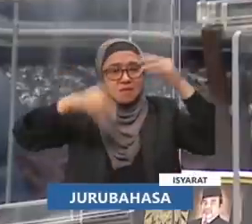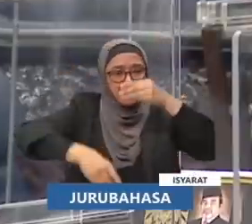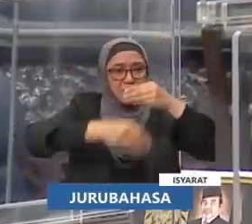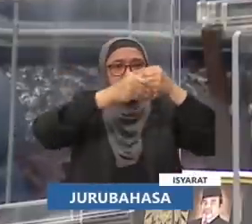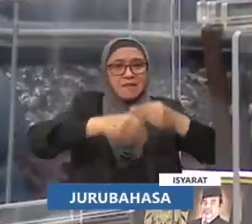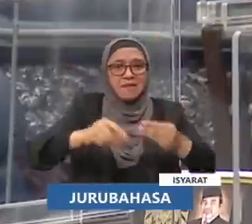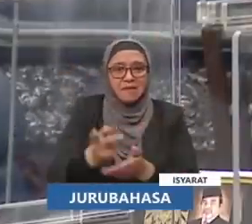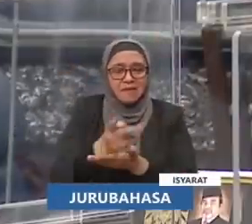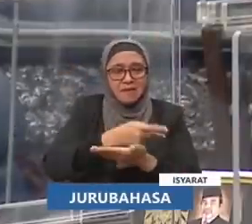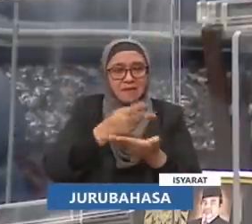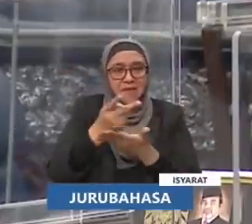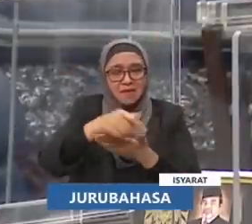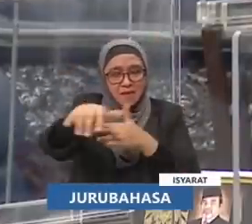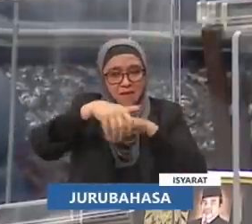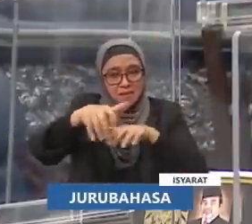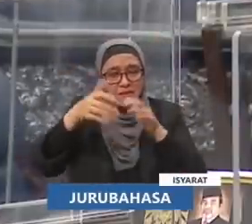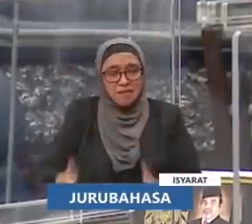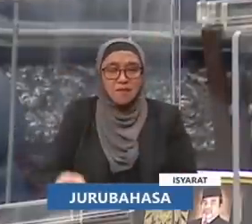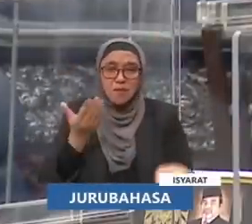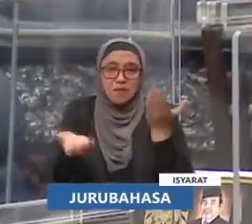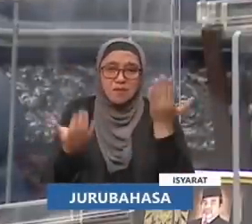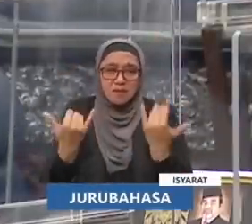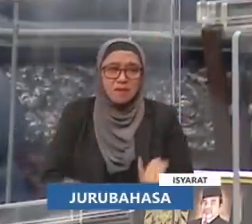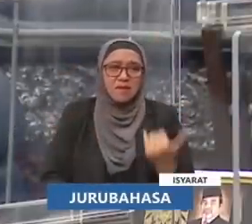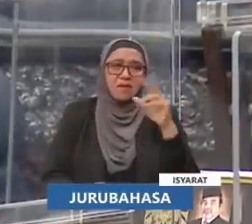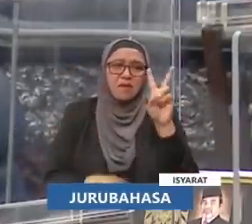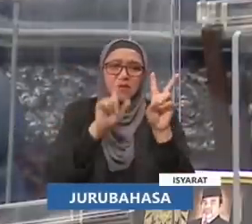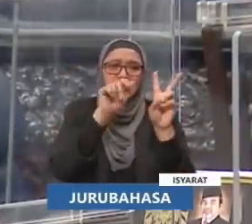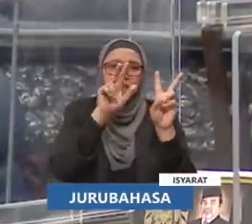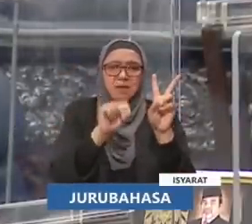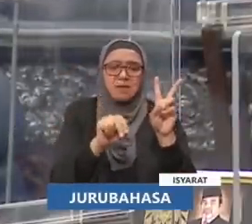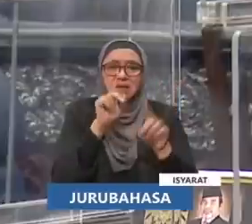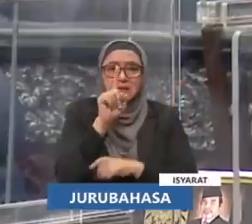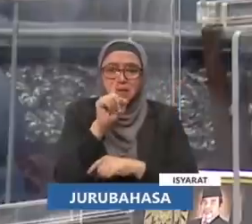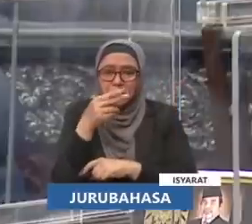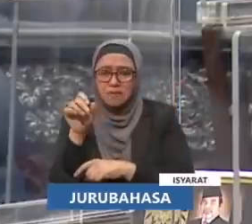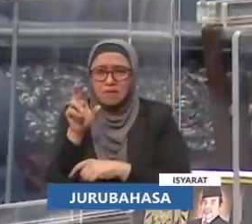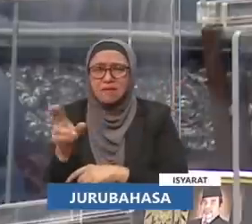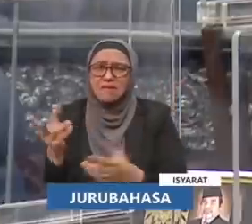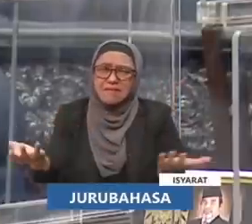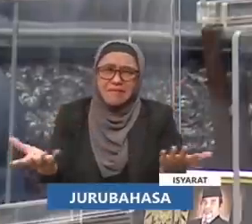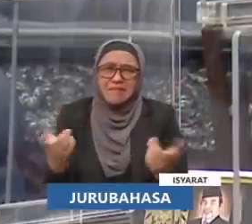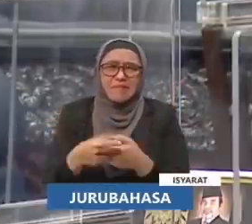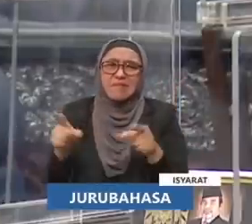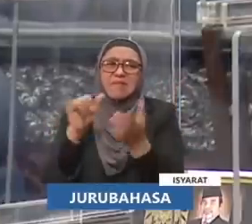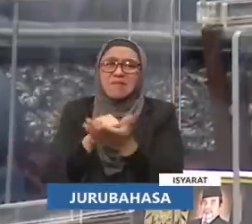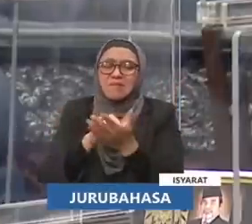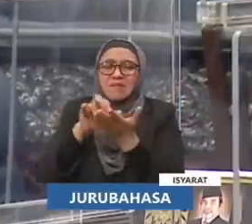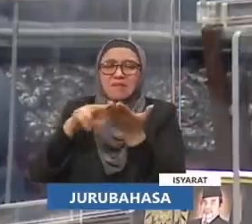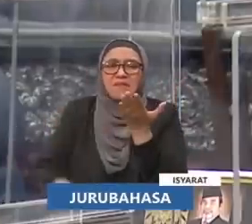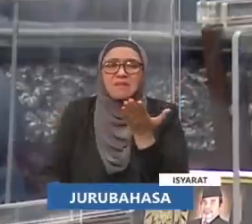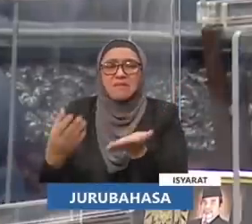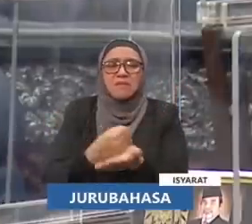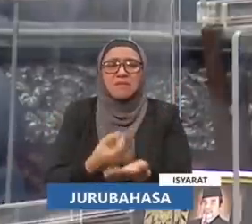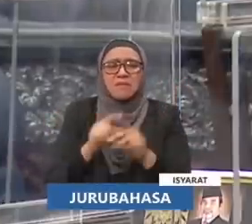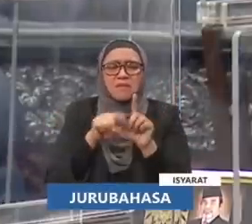produktiviti petani daripada sekarang mungkin 2 tan satu hektar dan sebagainya, sungguh rendah, ya, pendapatan pun lebih